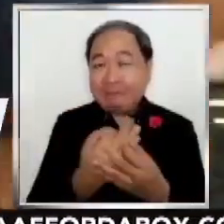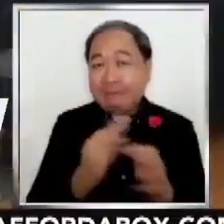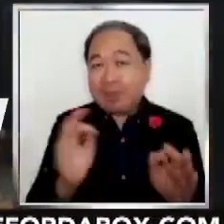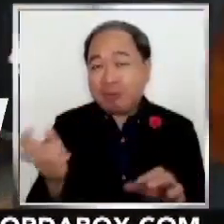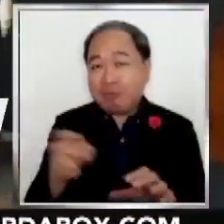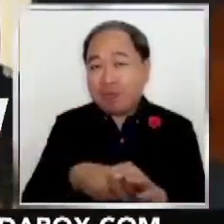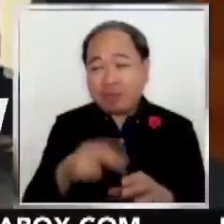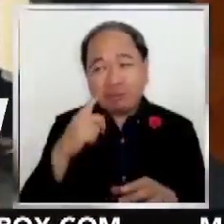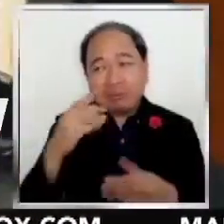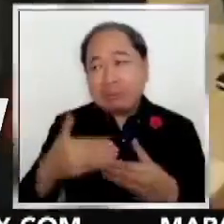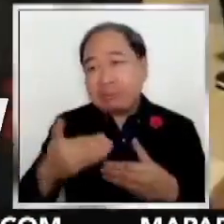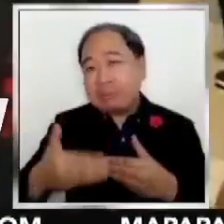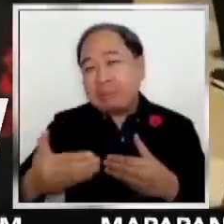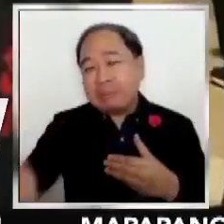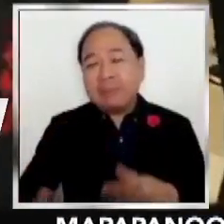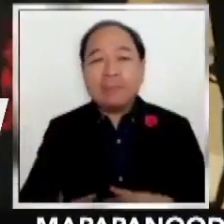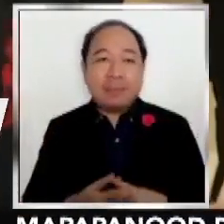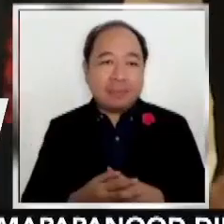araw.